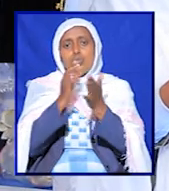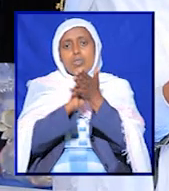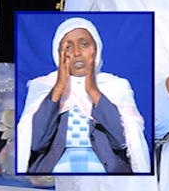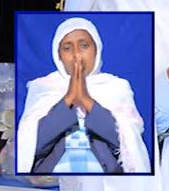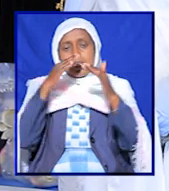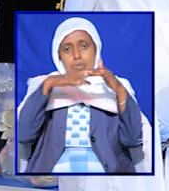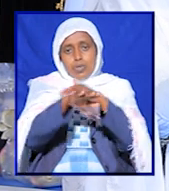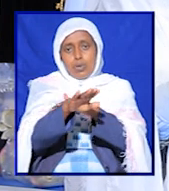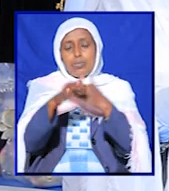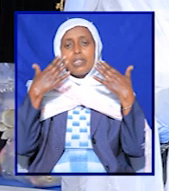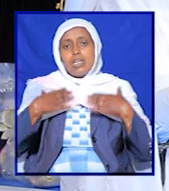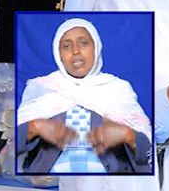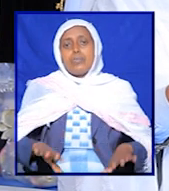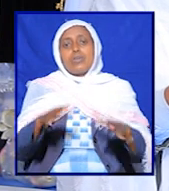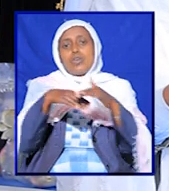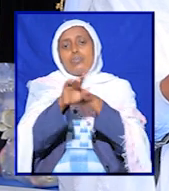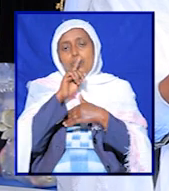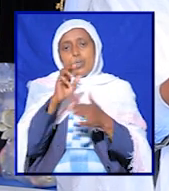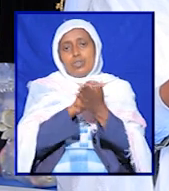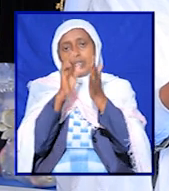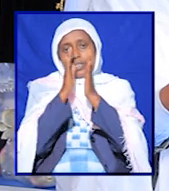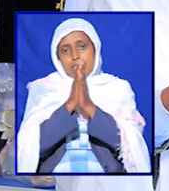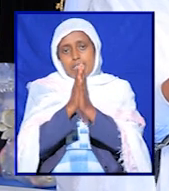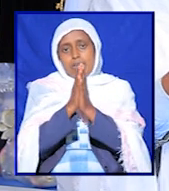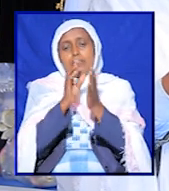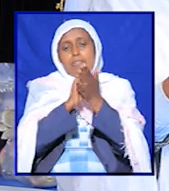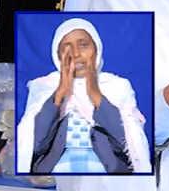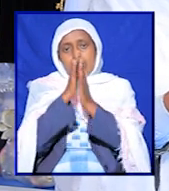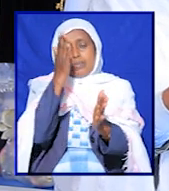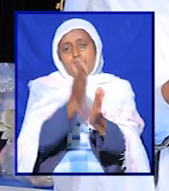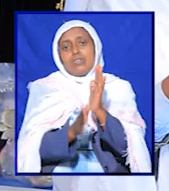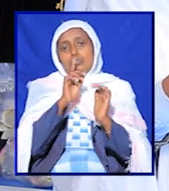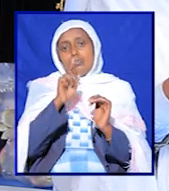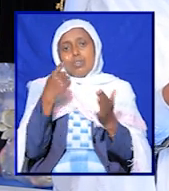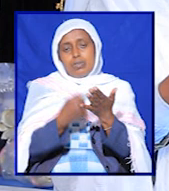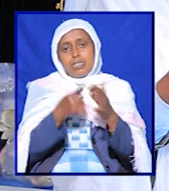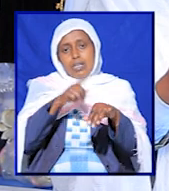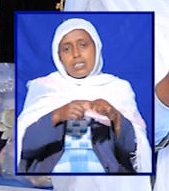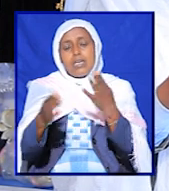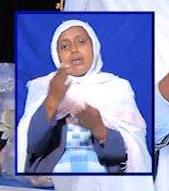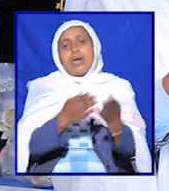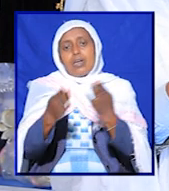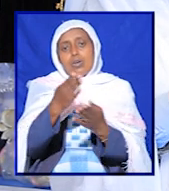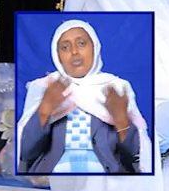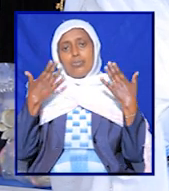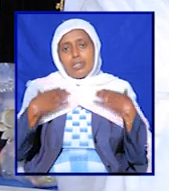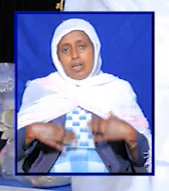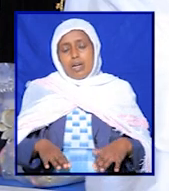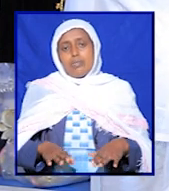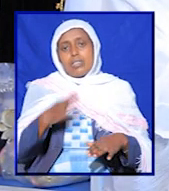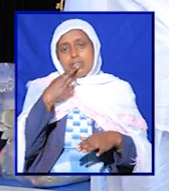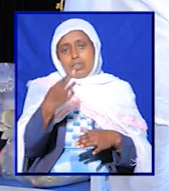ልውካን ለብሰው የሚገቡበት ቅዳሴን የሚያከብሩበት ቅዳሴውን የሚፈጽሙበት በዛን ጊዜ የሚያገለግሉበት